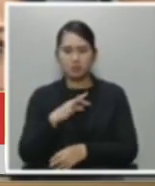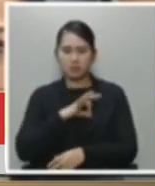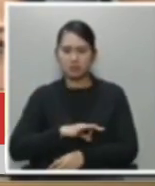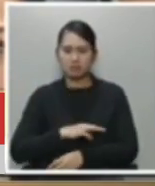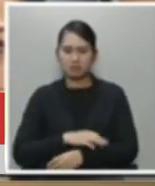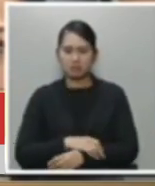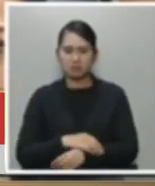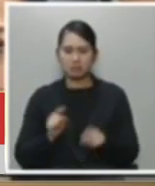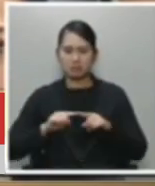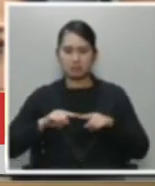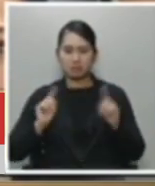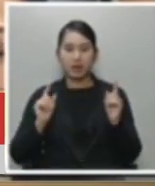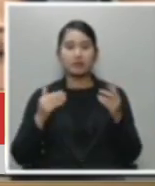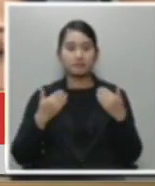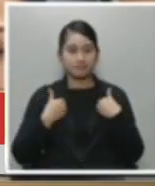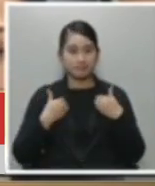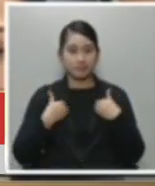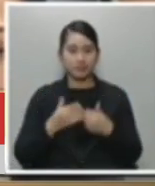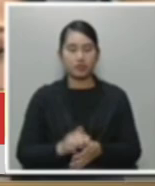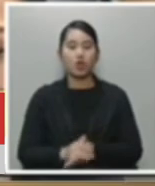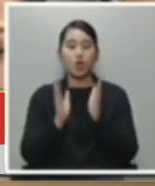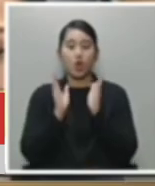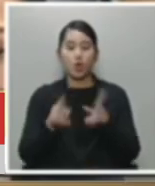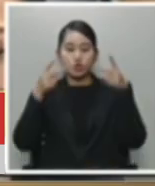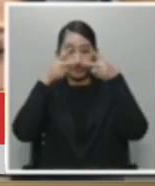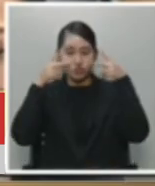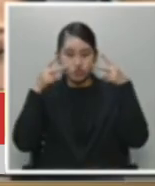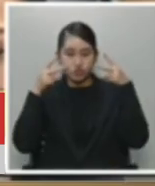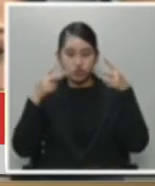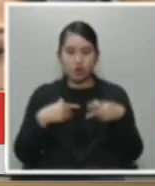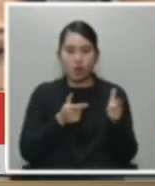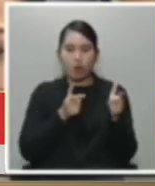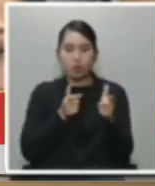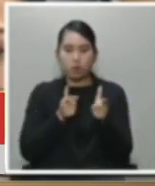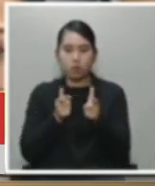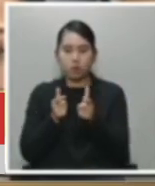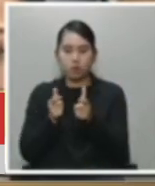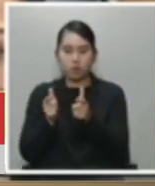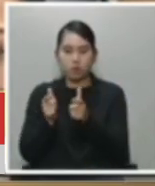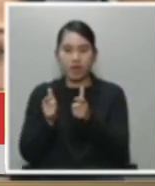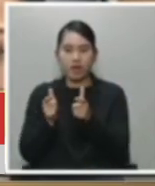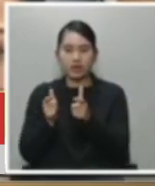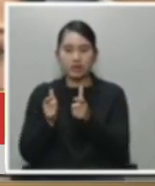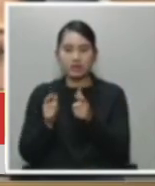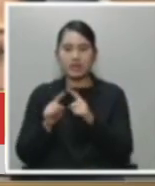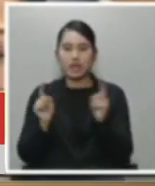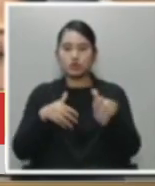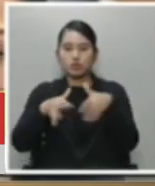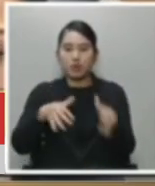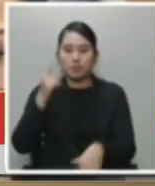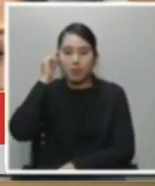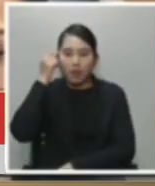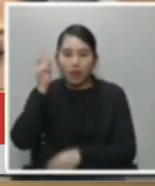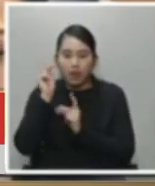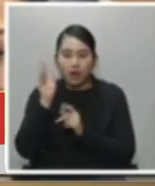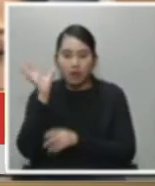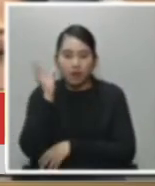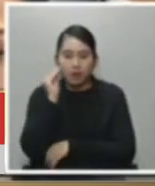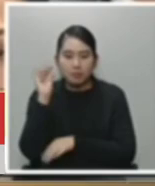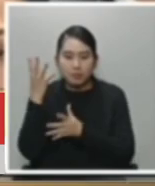างยิ่งในขณะที่มีคนร้ายนี่ยิงคนทั่วโคราชประชาชนกลับไม่ทราบข่าวสารได้อย่าง